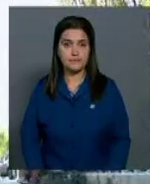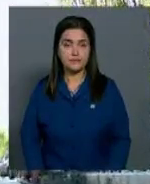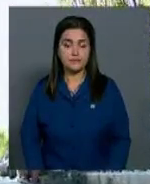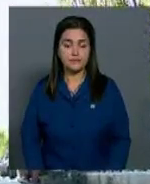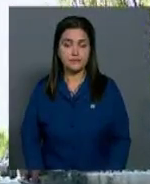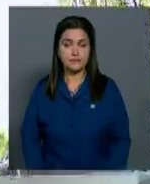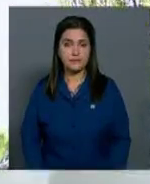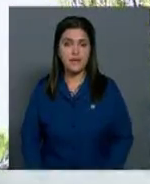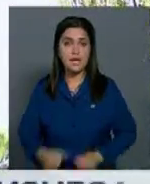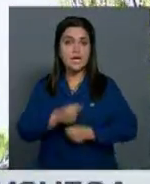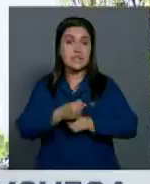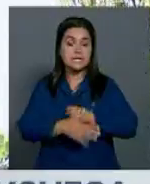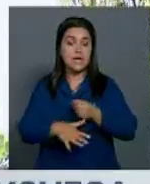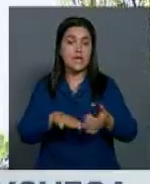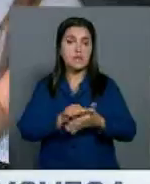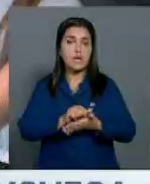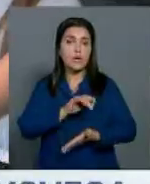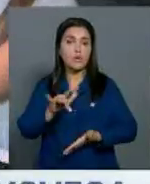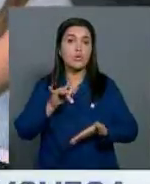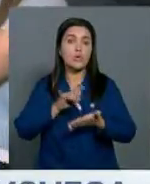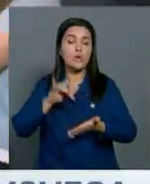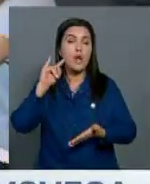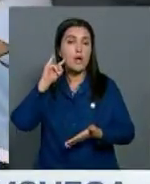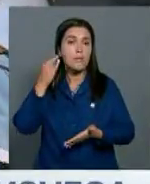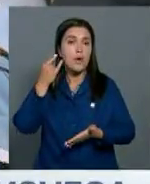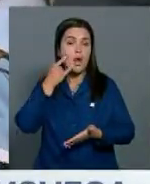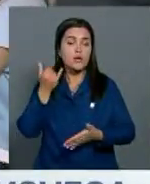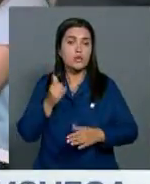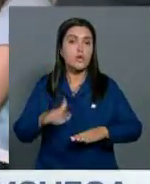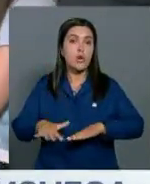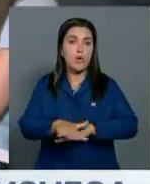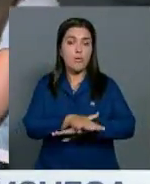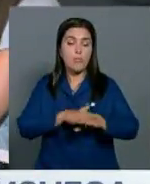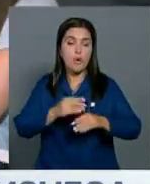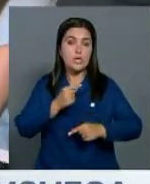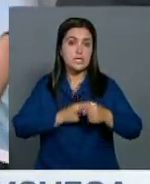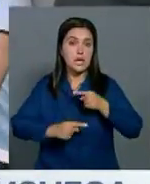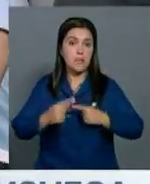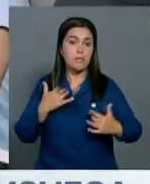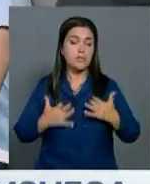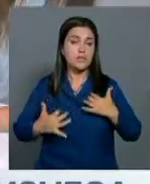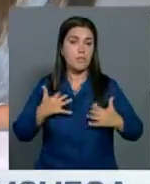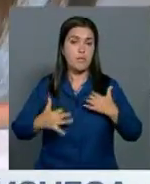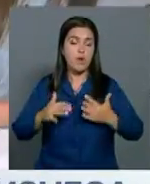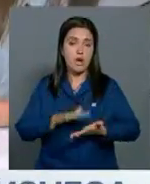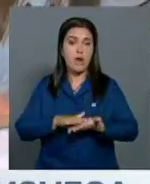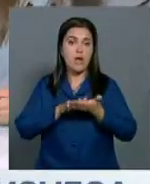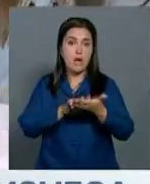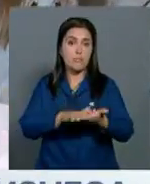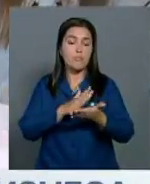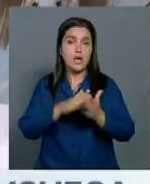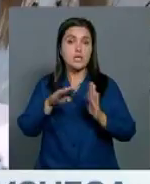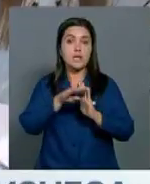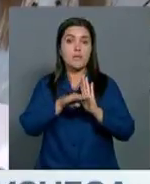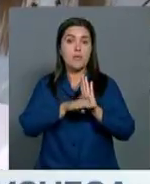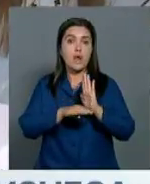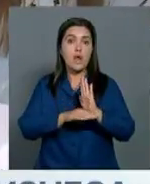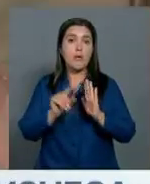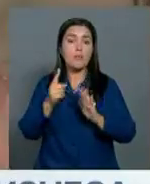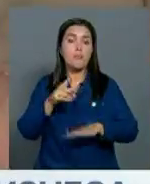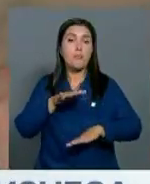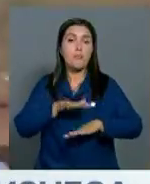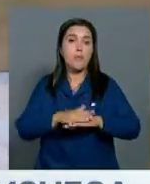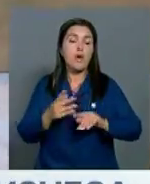В центре занятости города Павлодара в последние дни многолюдно. Предприниматели спешно подают заявки. Программа определила первый банк